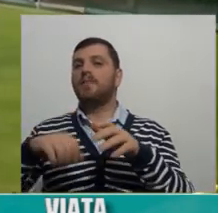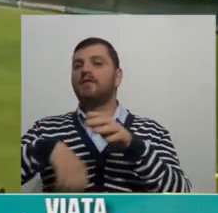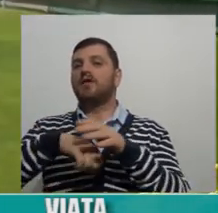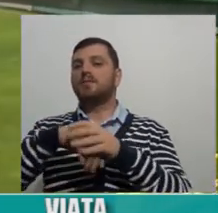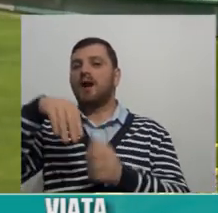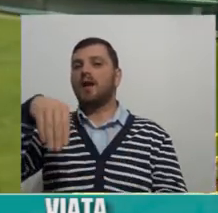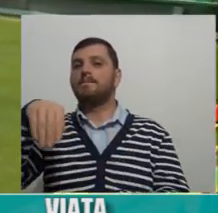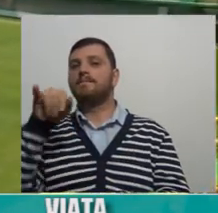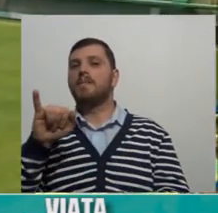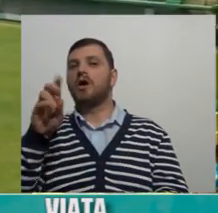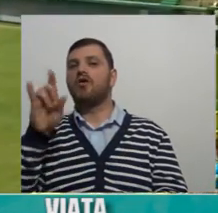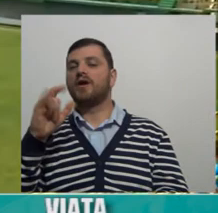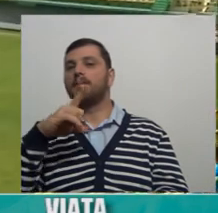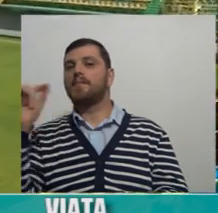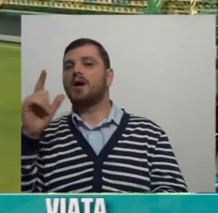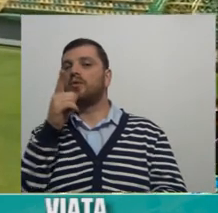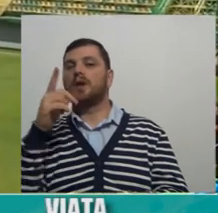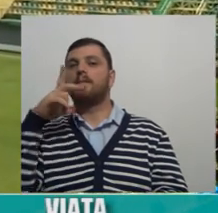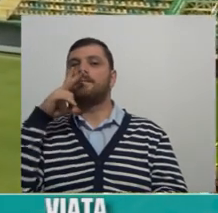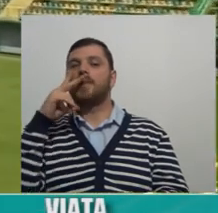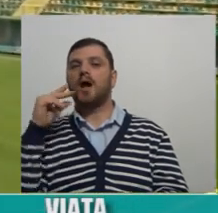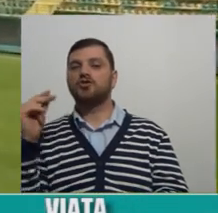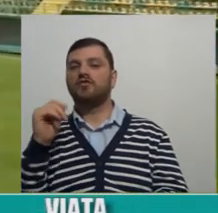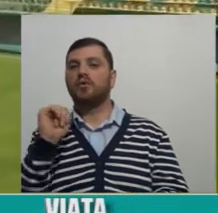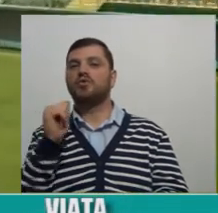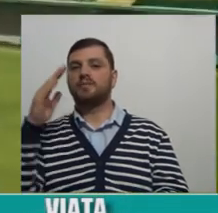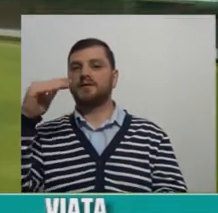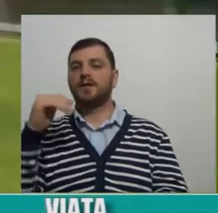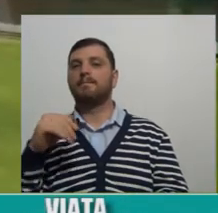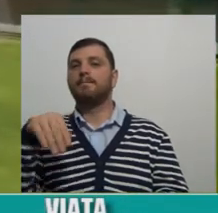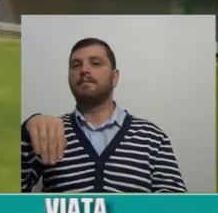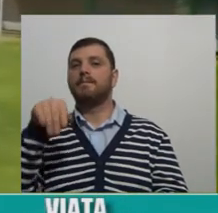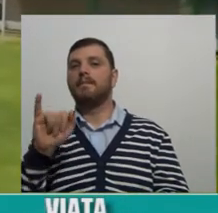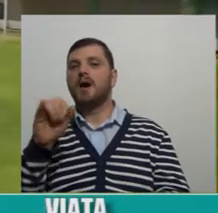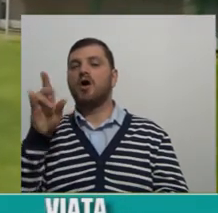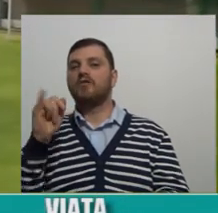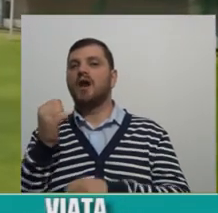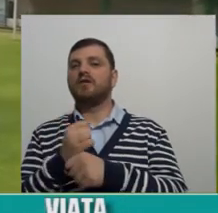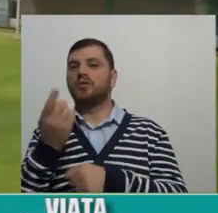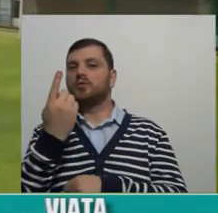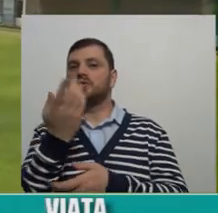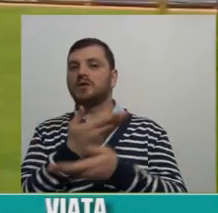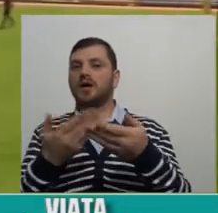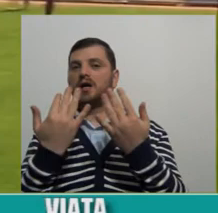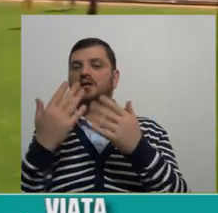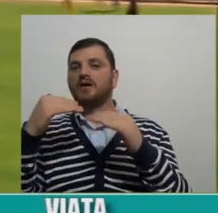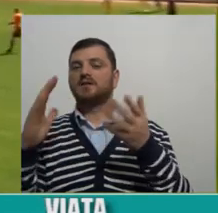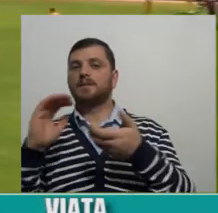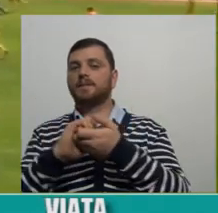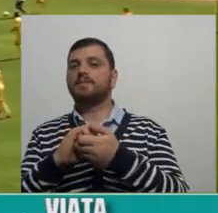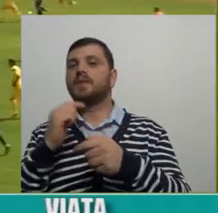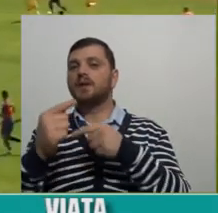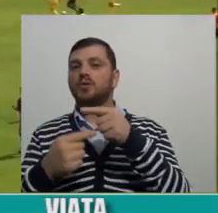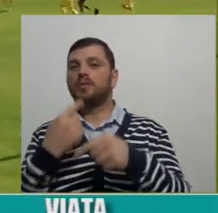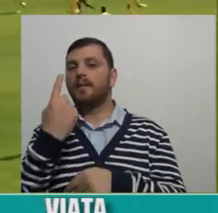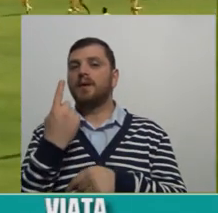argeșenilor a plecat în cantonament la Poiana Brașov pentru 11 zile. CS Mioveni a mai făcut un transfer la câteva zile de la